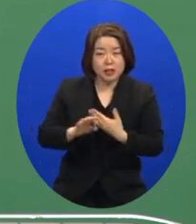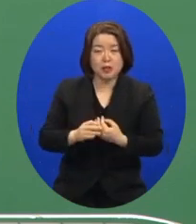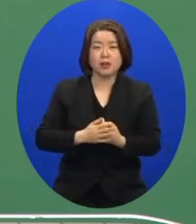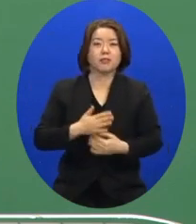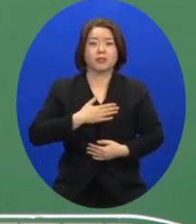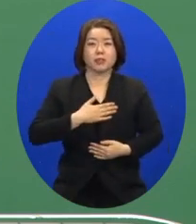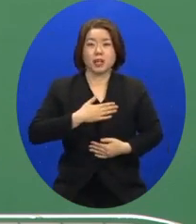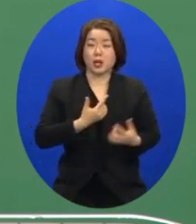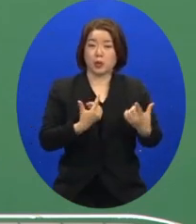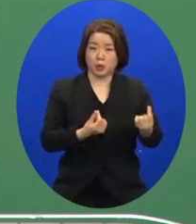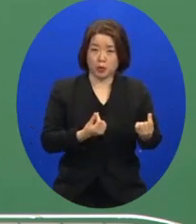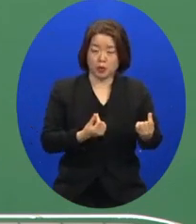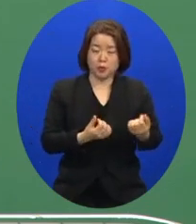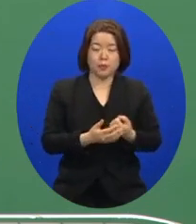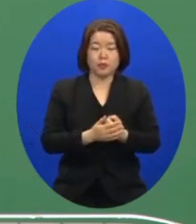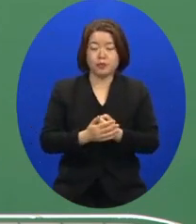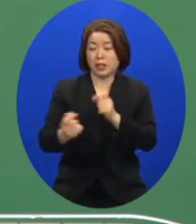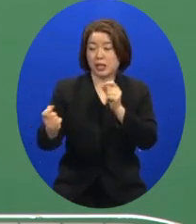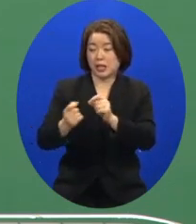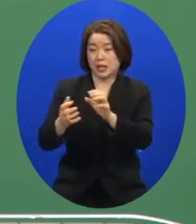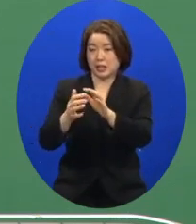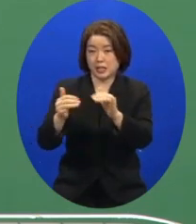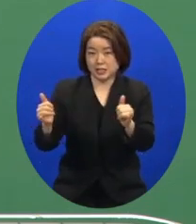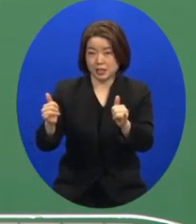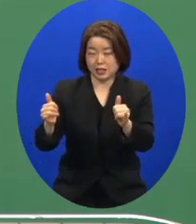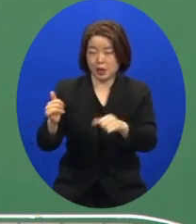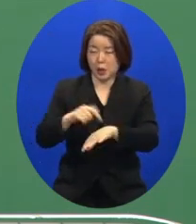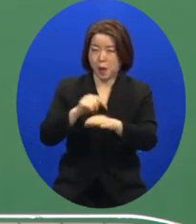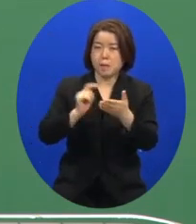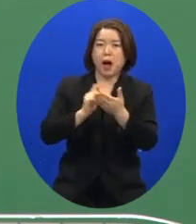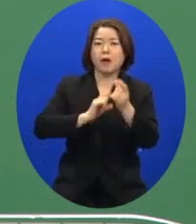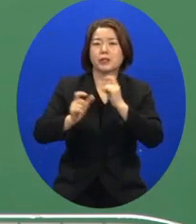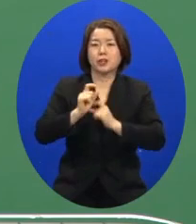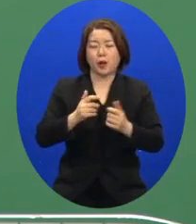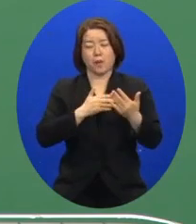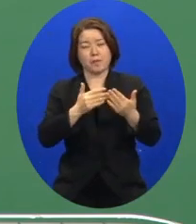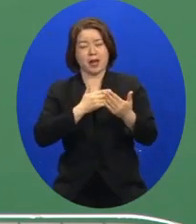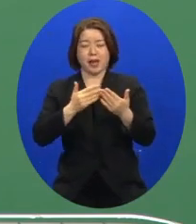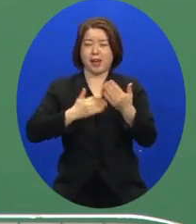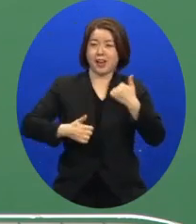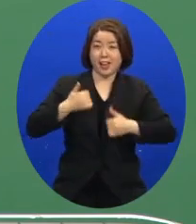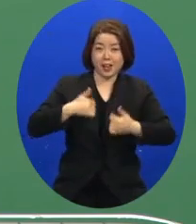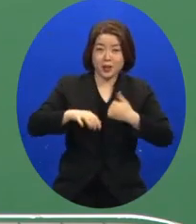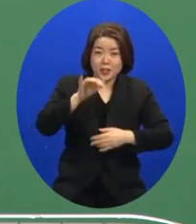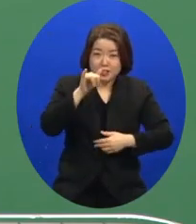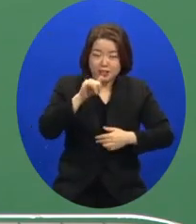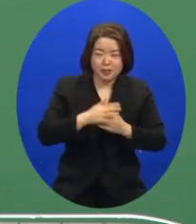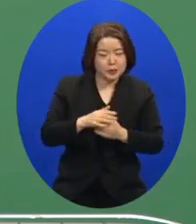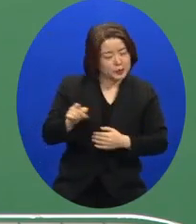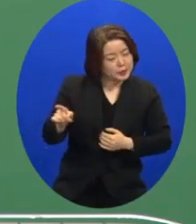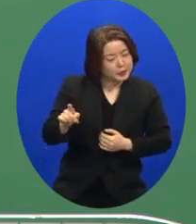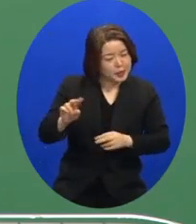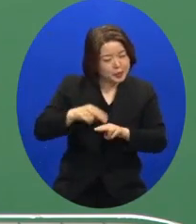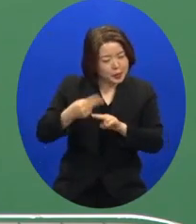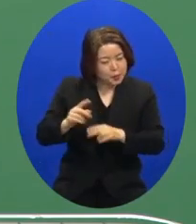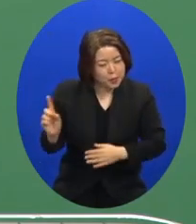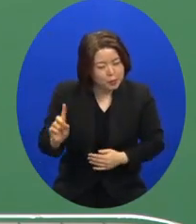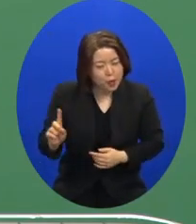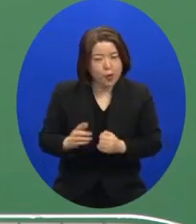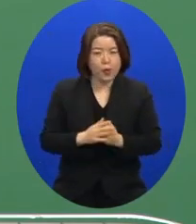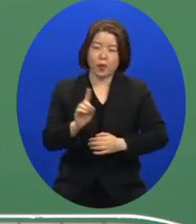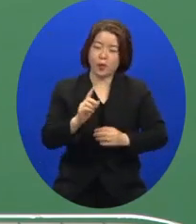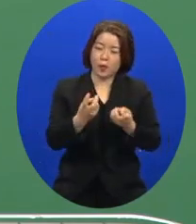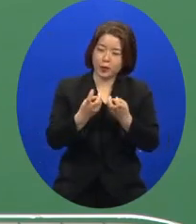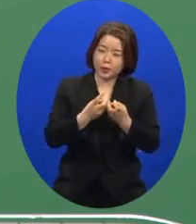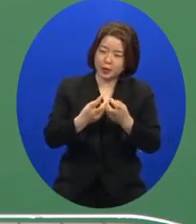본인도 그렇지만 그 가까이에 있는 사람들의 마음이 더 들뜹니다. 무슨 선물을 해주면 좋을까? 어떻게